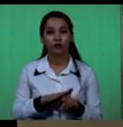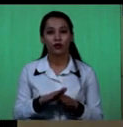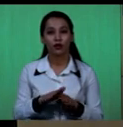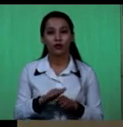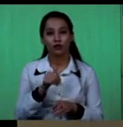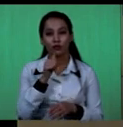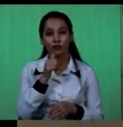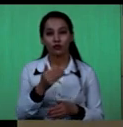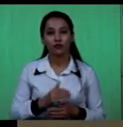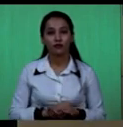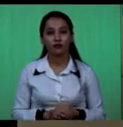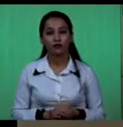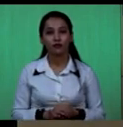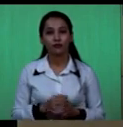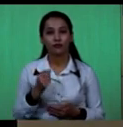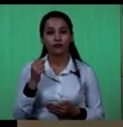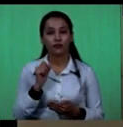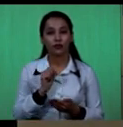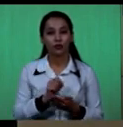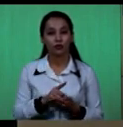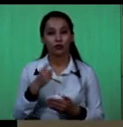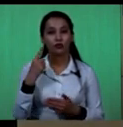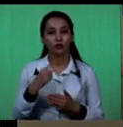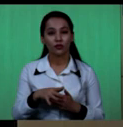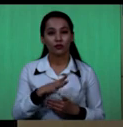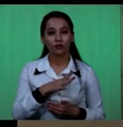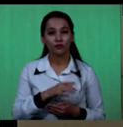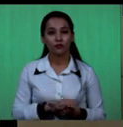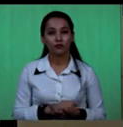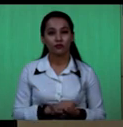bajarasiz. Topshiriq tushunarlimi?